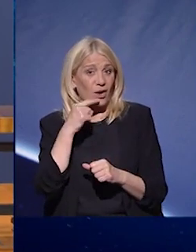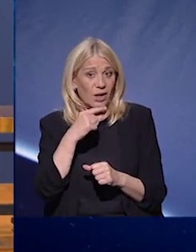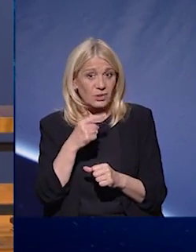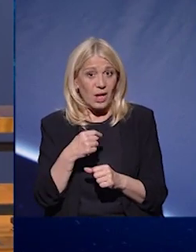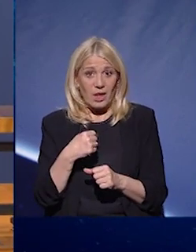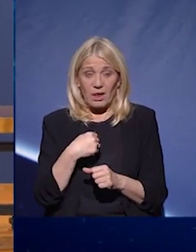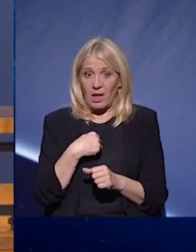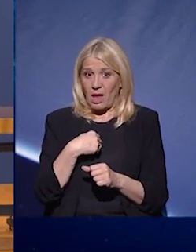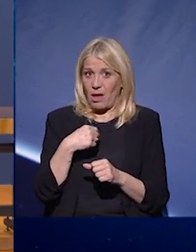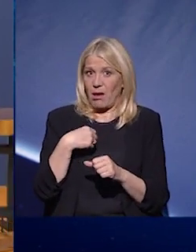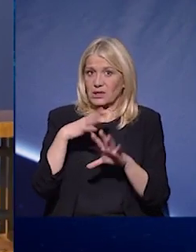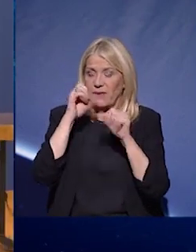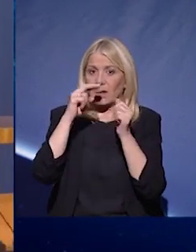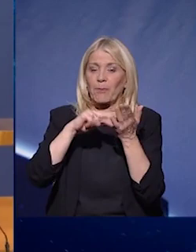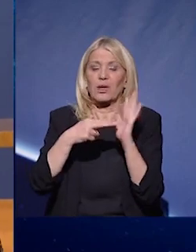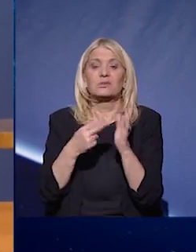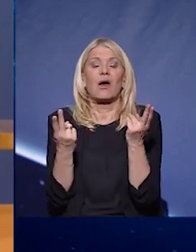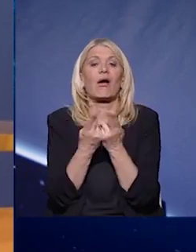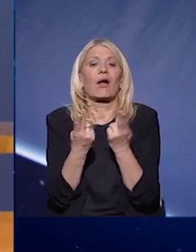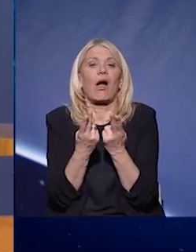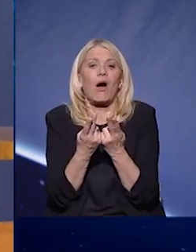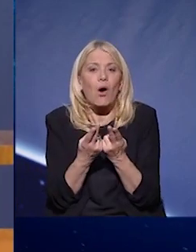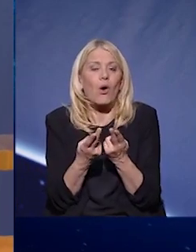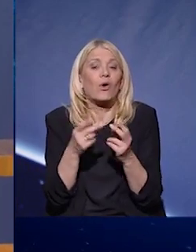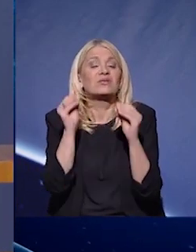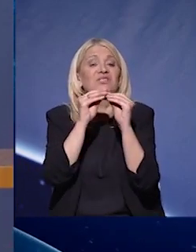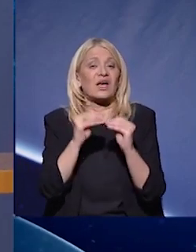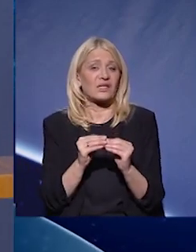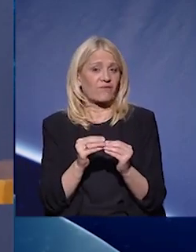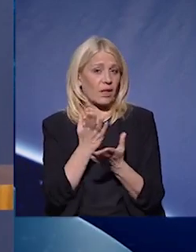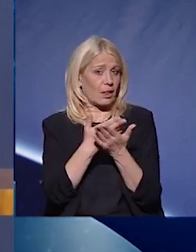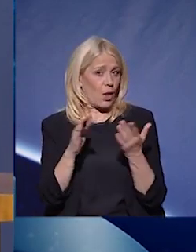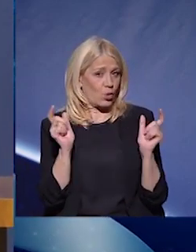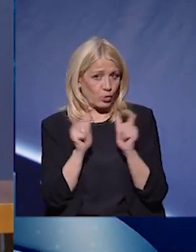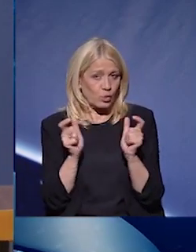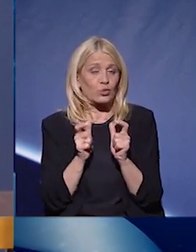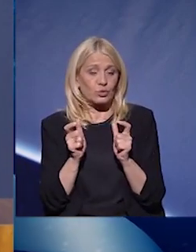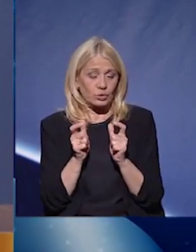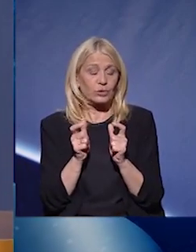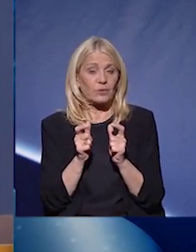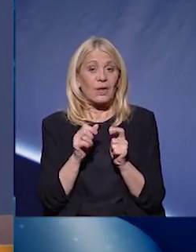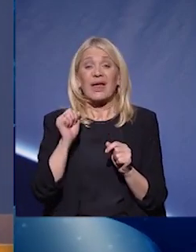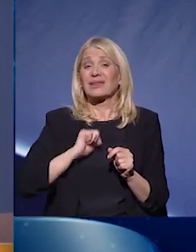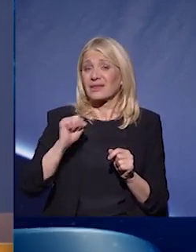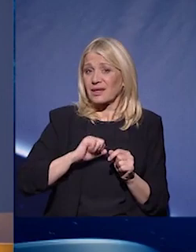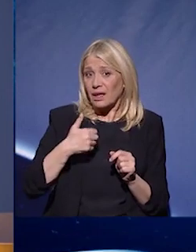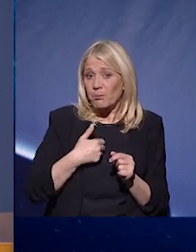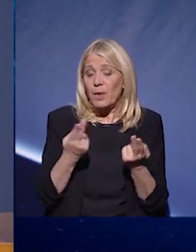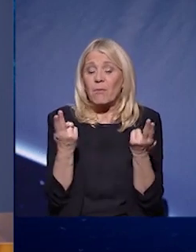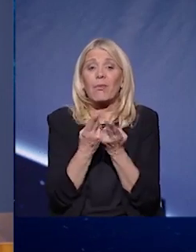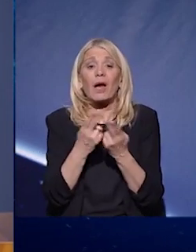ja shvatam politizaciju kao nužnu sastavni deo društva. Trpim, kao